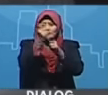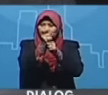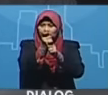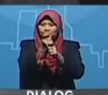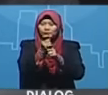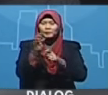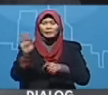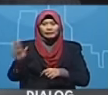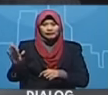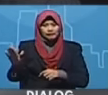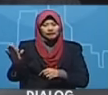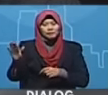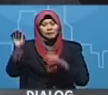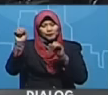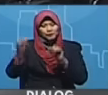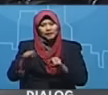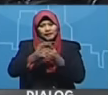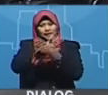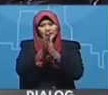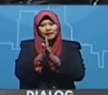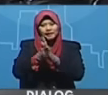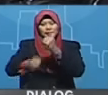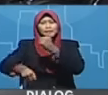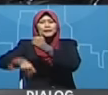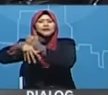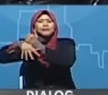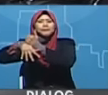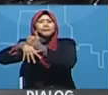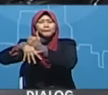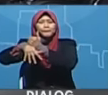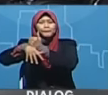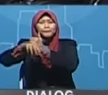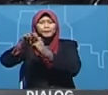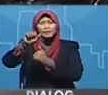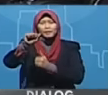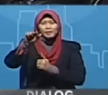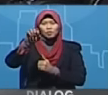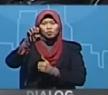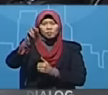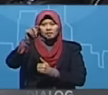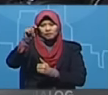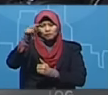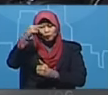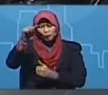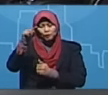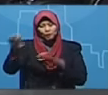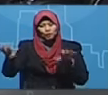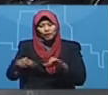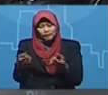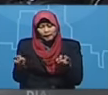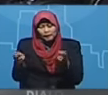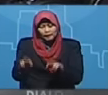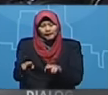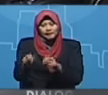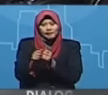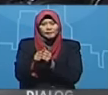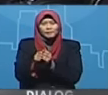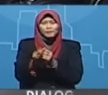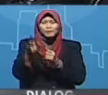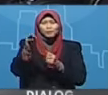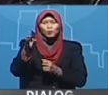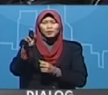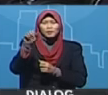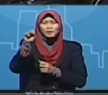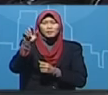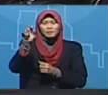mereka ini juga menjadi sub-agent kepada yang mereka telah buat perjanjian dengan muasasah. So maknanya back to back lah. Yang